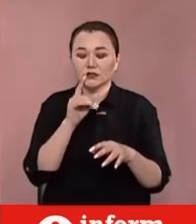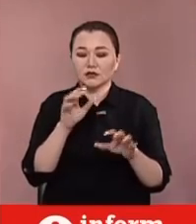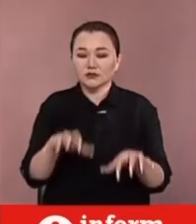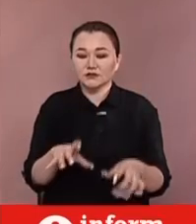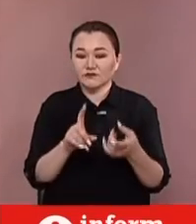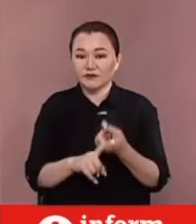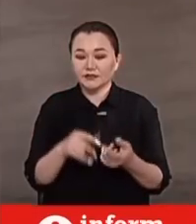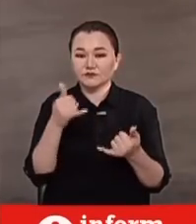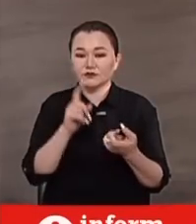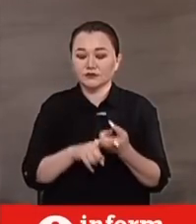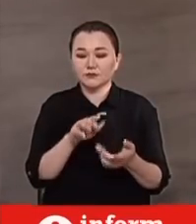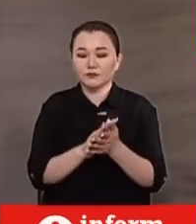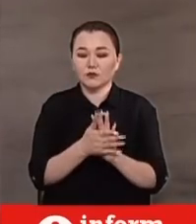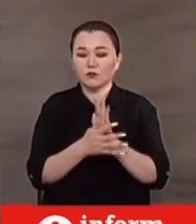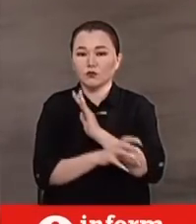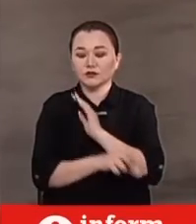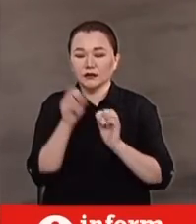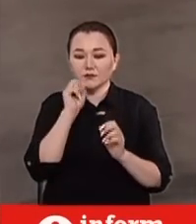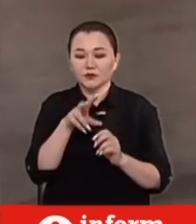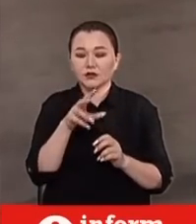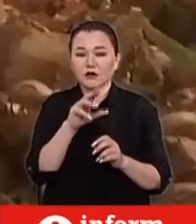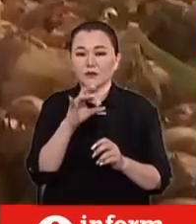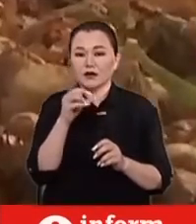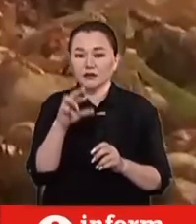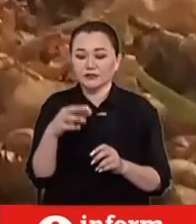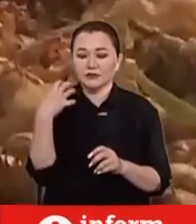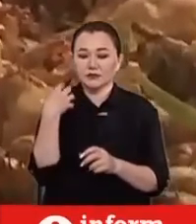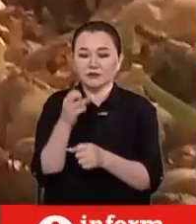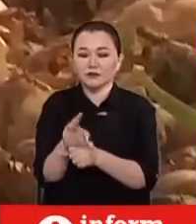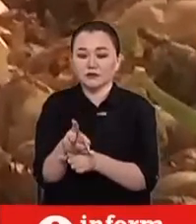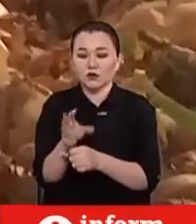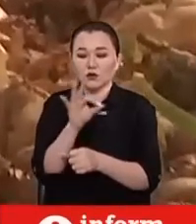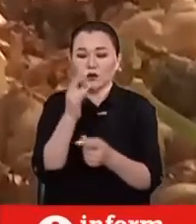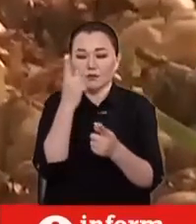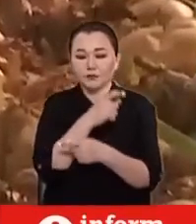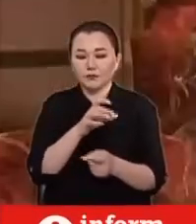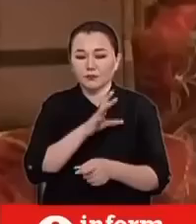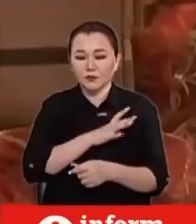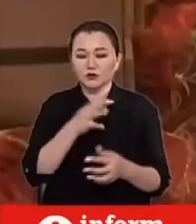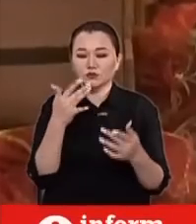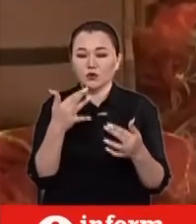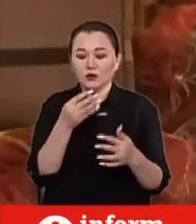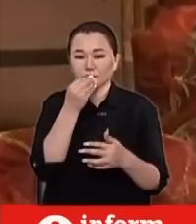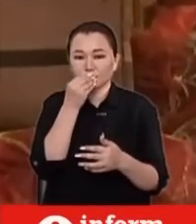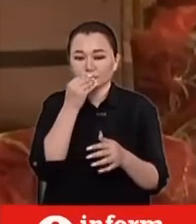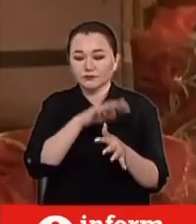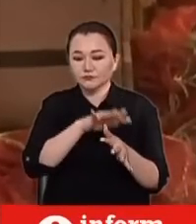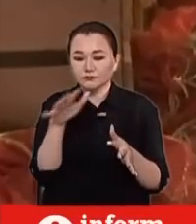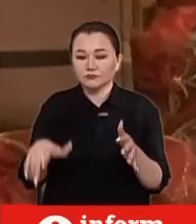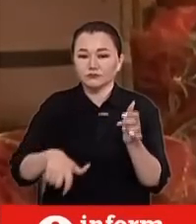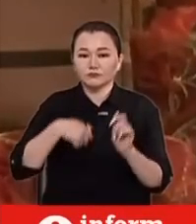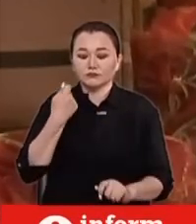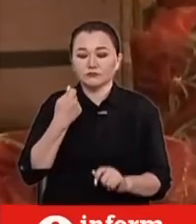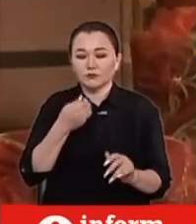жағдайға байланысты бүгін түстен кейін корпорация төрағасының қызметінен босатылғанын хабарлады. Сондай-ақ қаншама өнімді ысырап қылуға